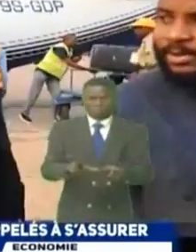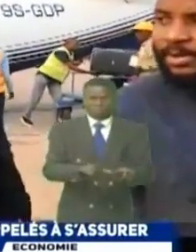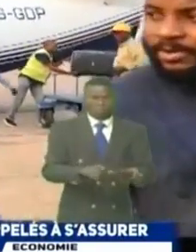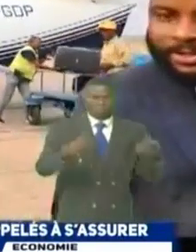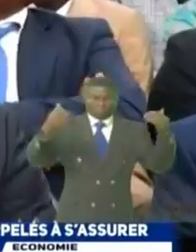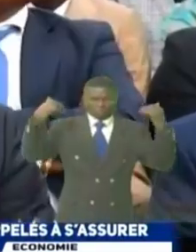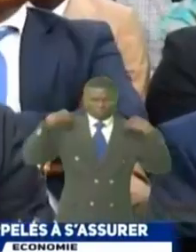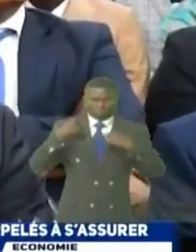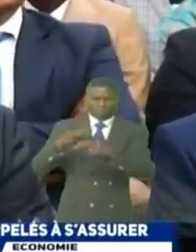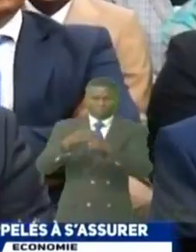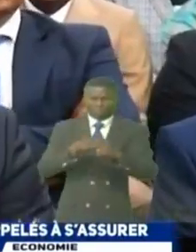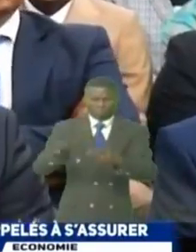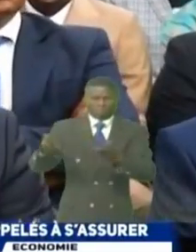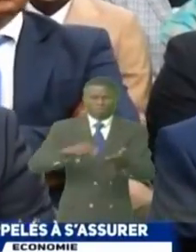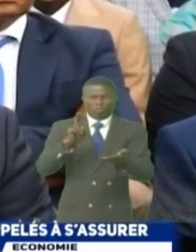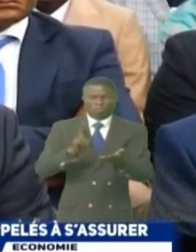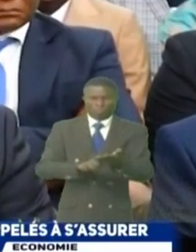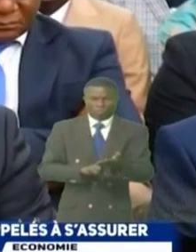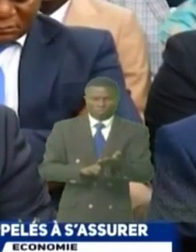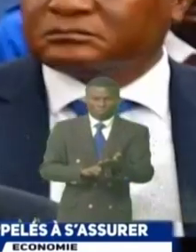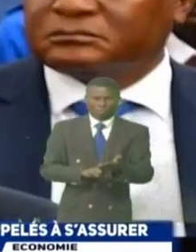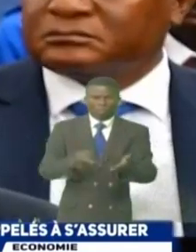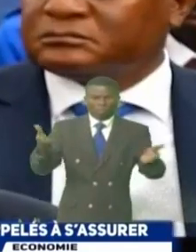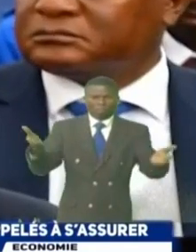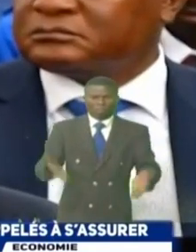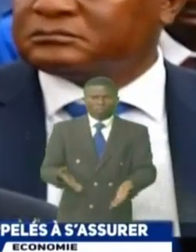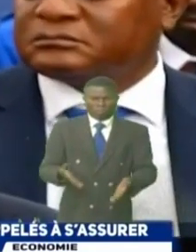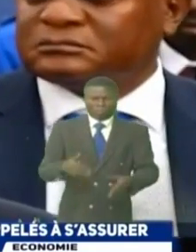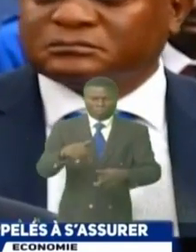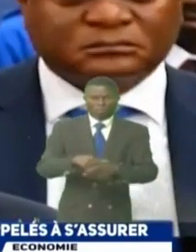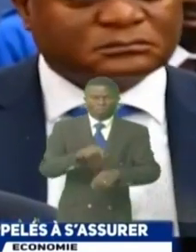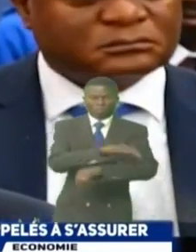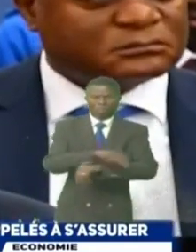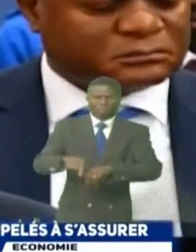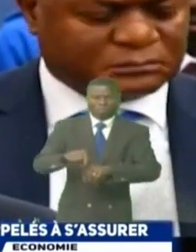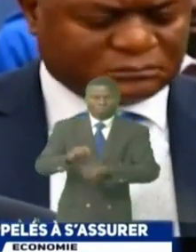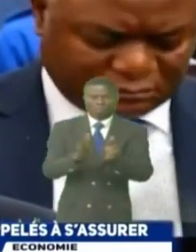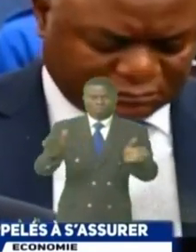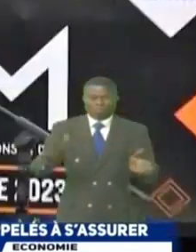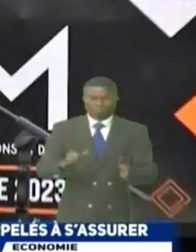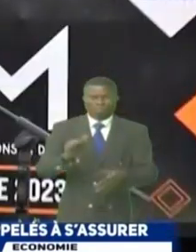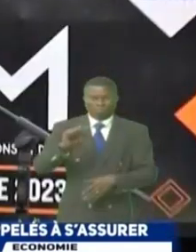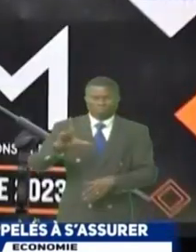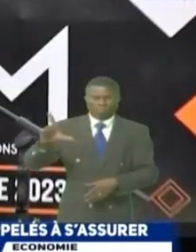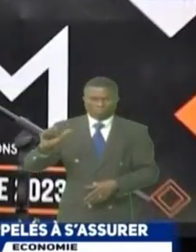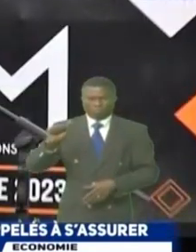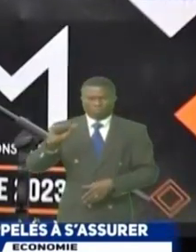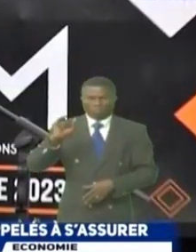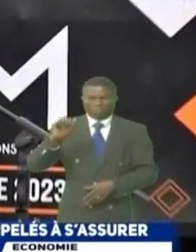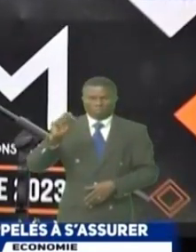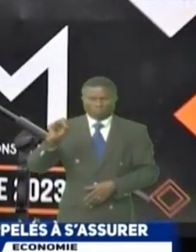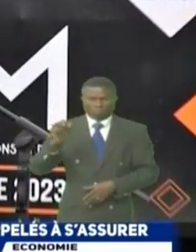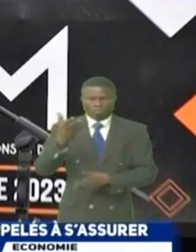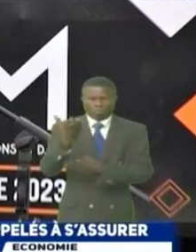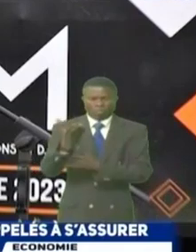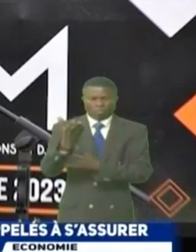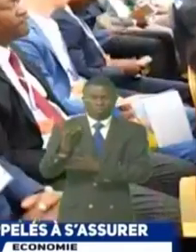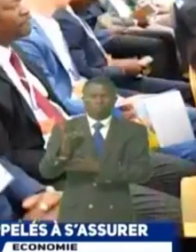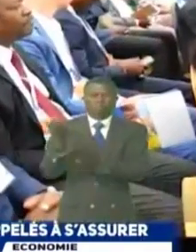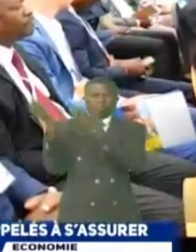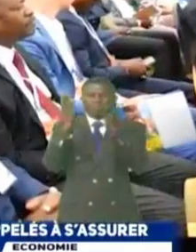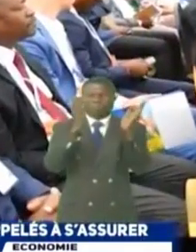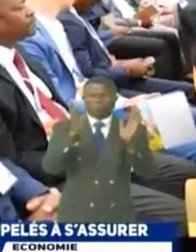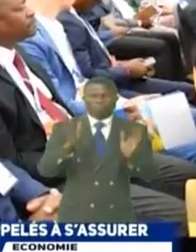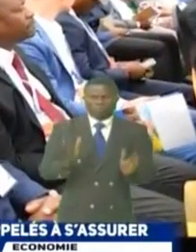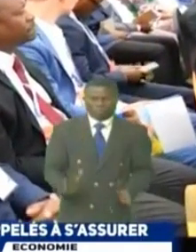régulation et de contrôle des assurances, ARCA en sigle, à travers son directeur général Alain Kanindangalula, rappelle aux opérateurs